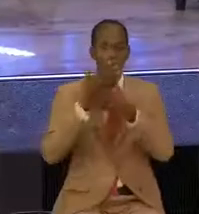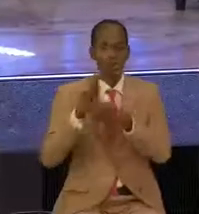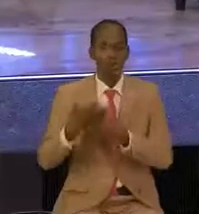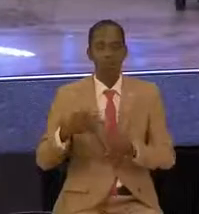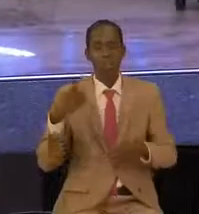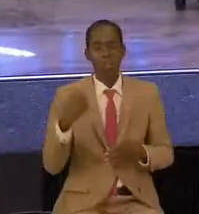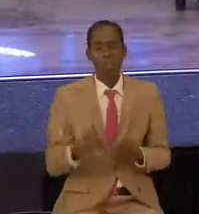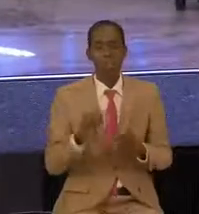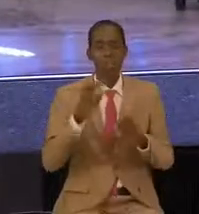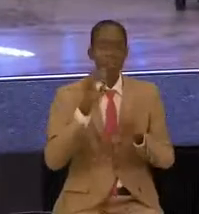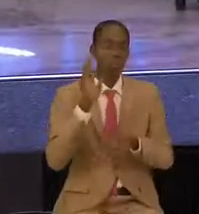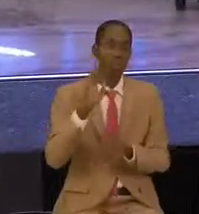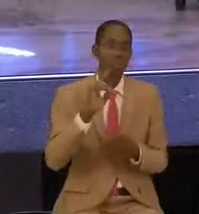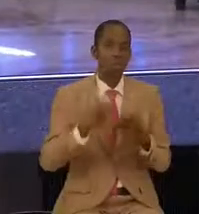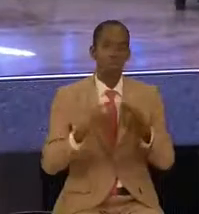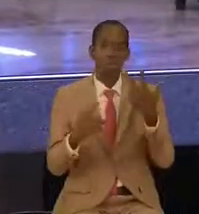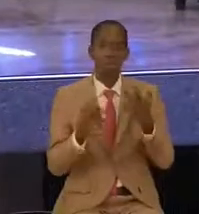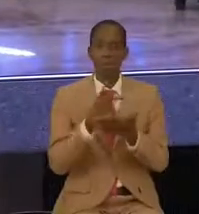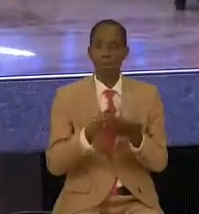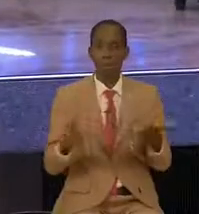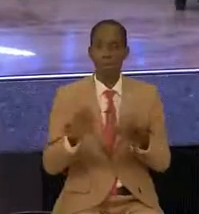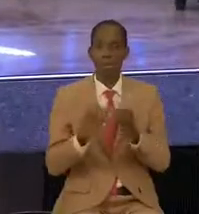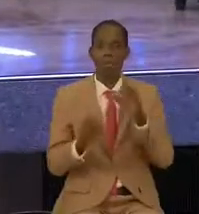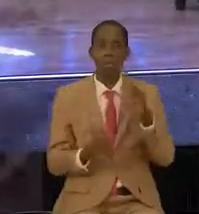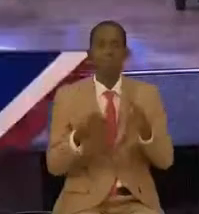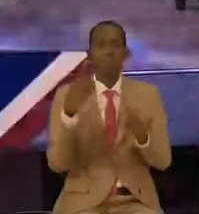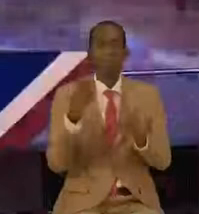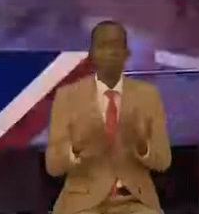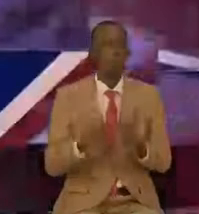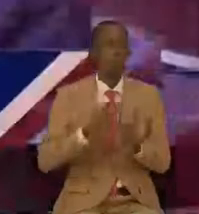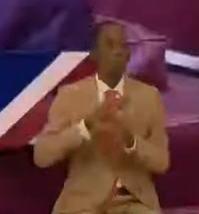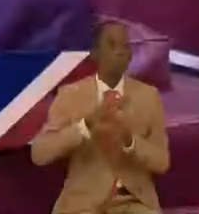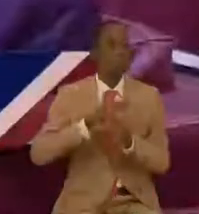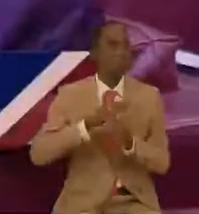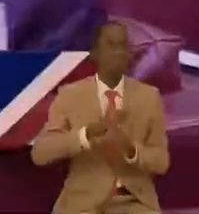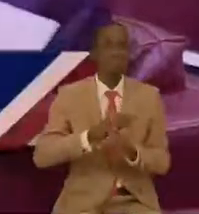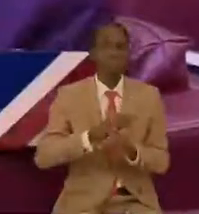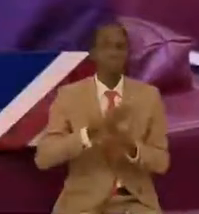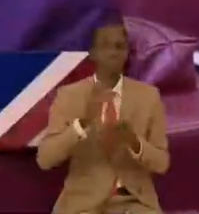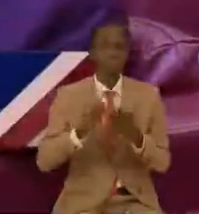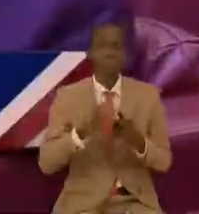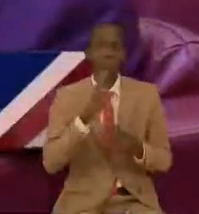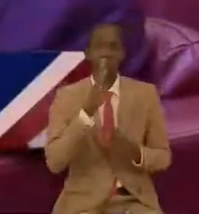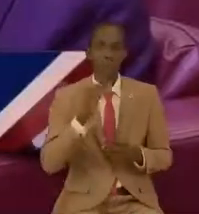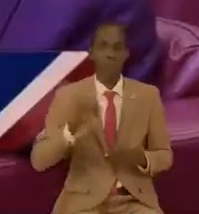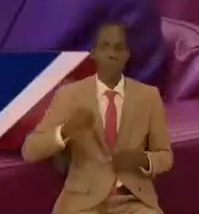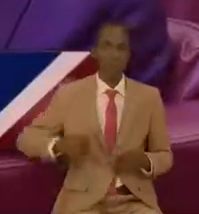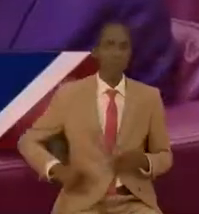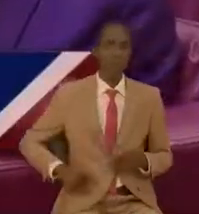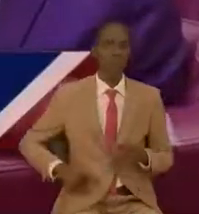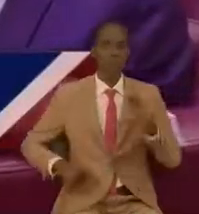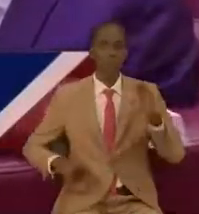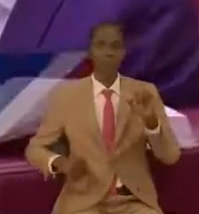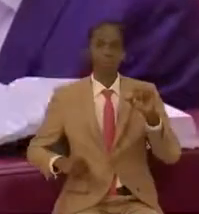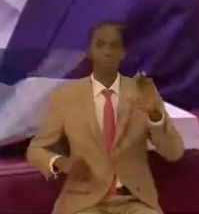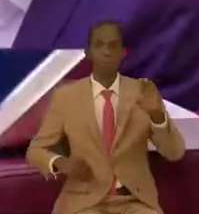est divisé en trois parties. Premier point, la contrainte d'être circoncis.